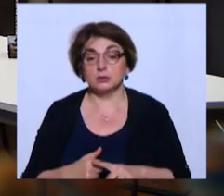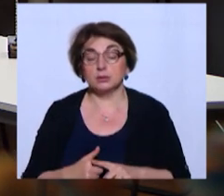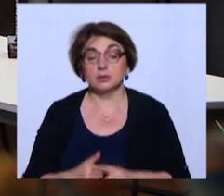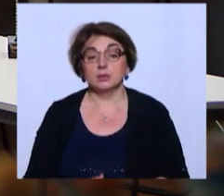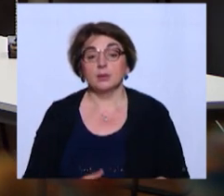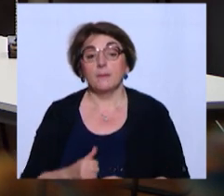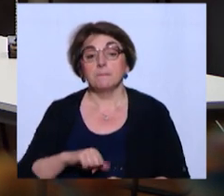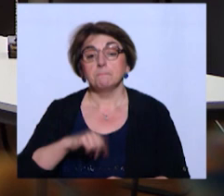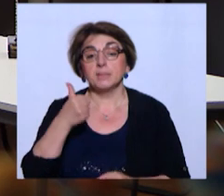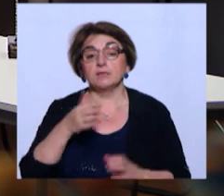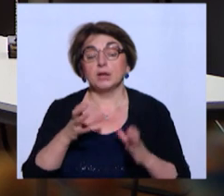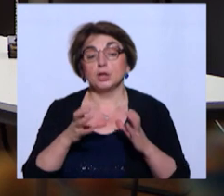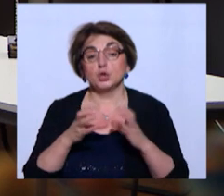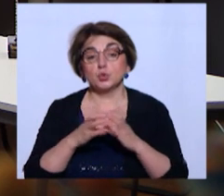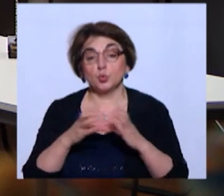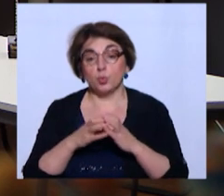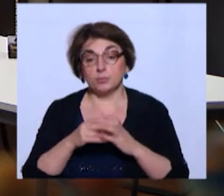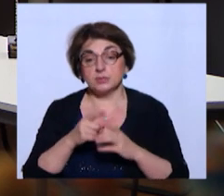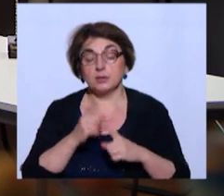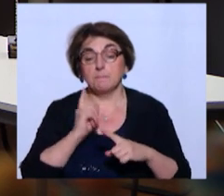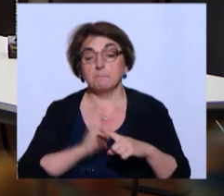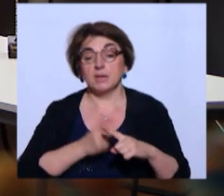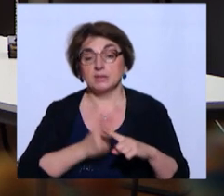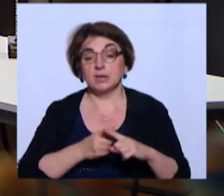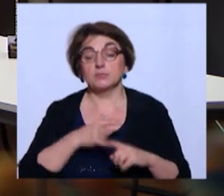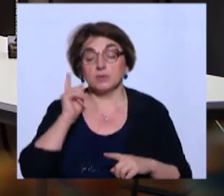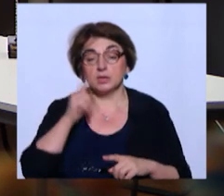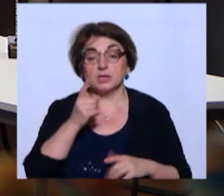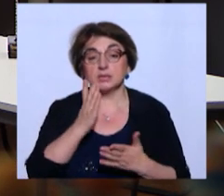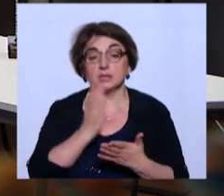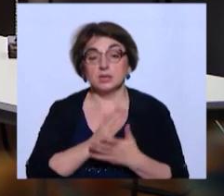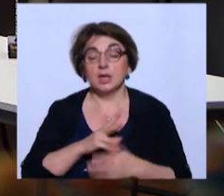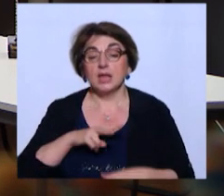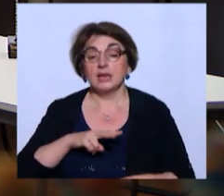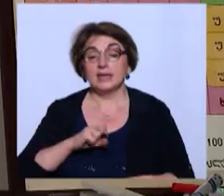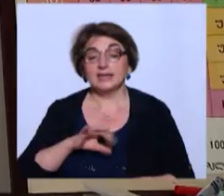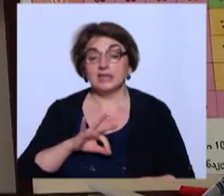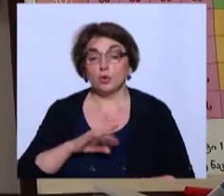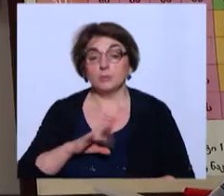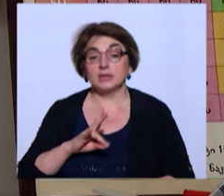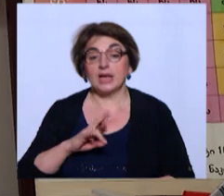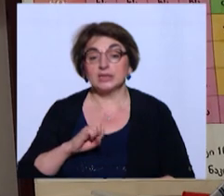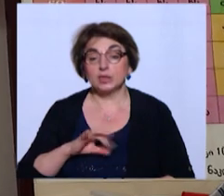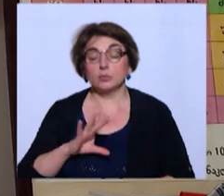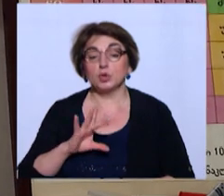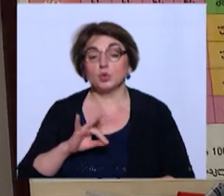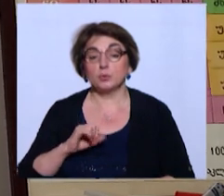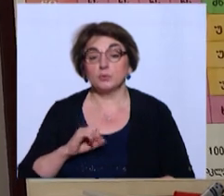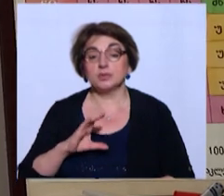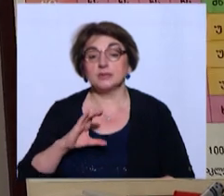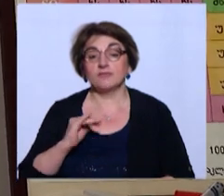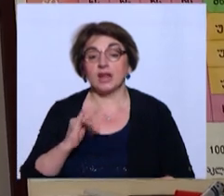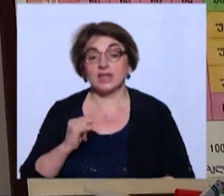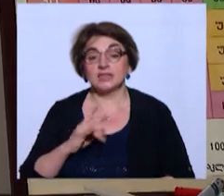დაუბრუნდეთ პირველი ჯგუფის მეტალებს. პირველი ჯგუფის მეტალები, თქვენ იცით, რომ ესენი არიან ლითიუმი, ნატრიუმი, კალიუმი,